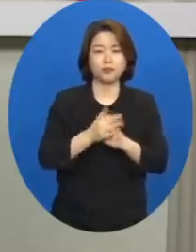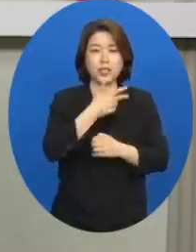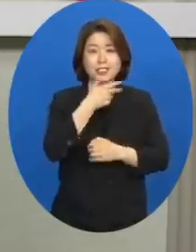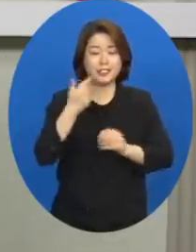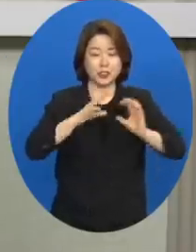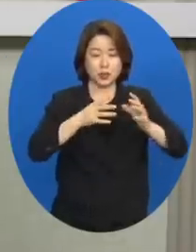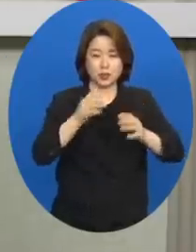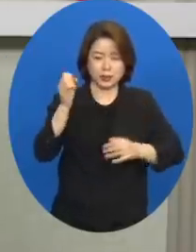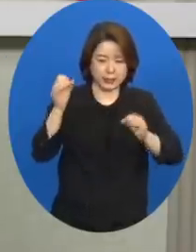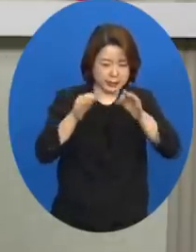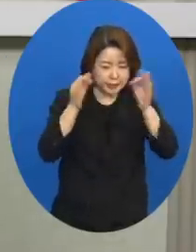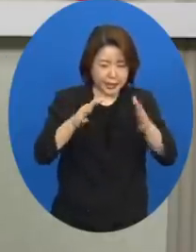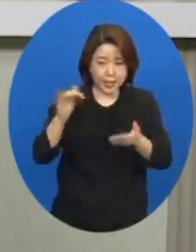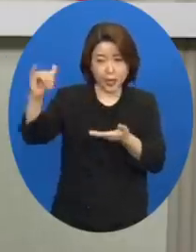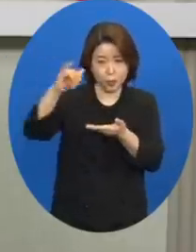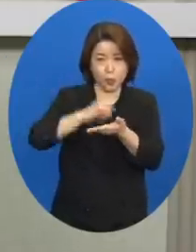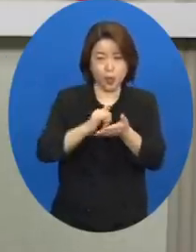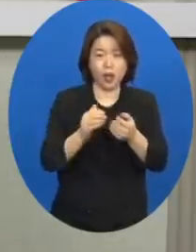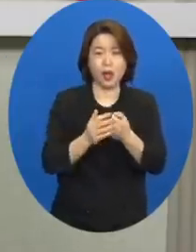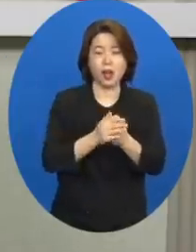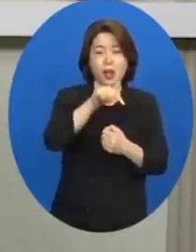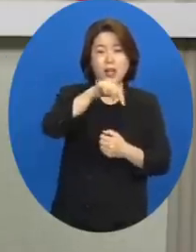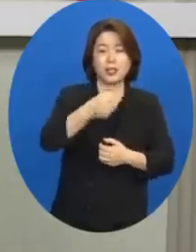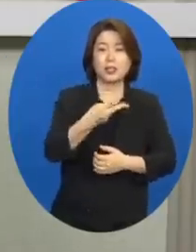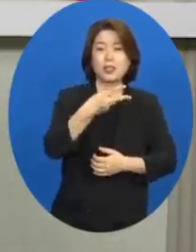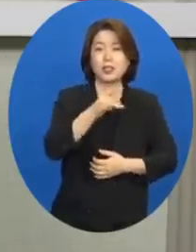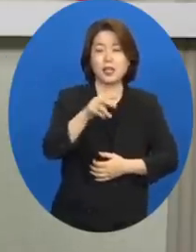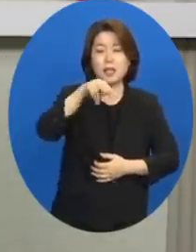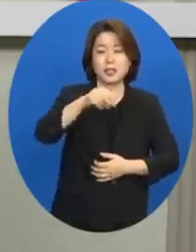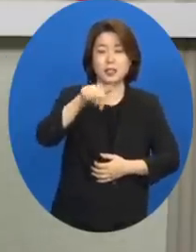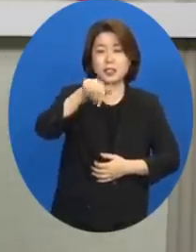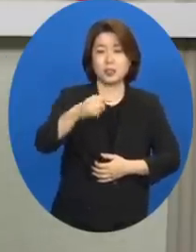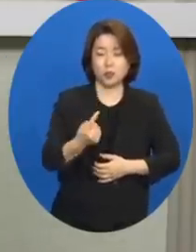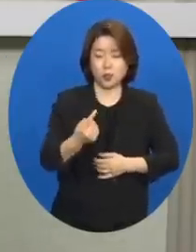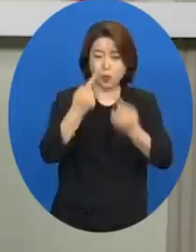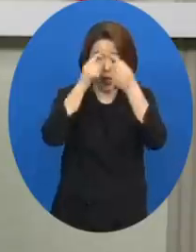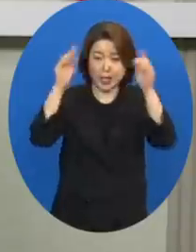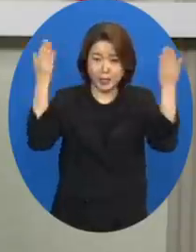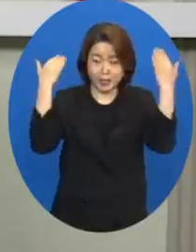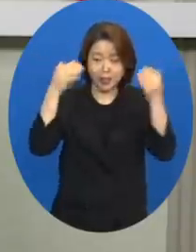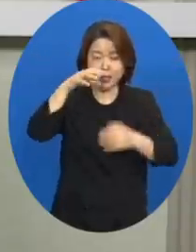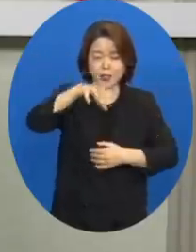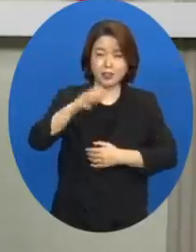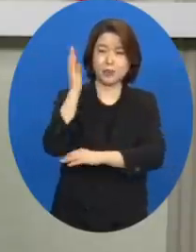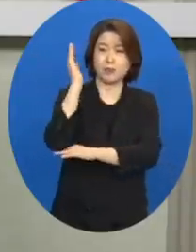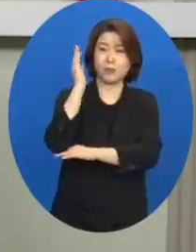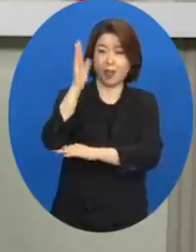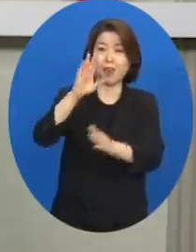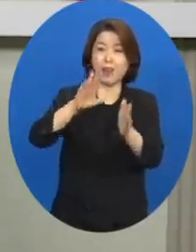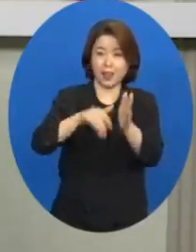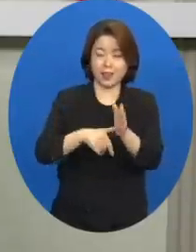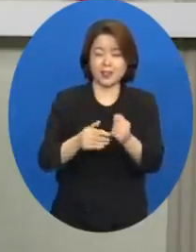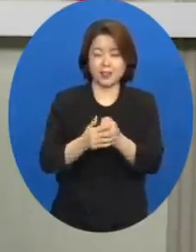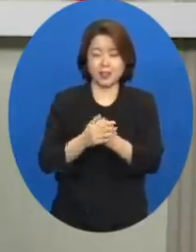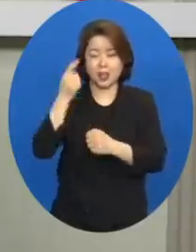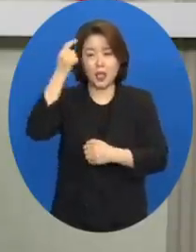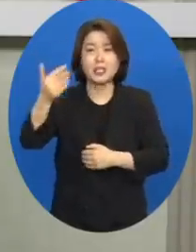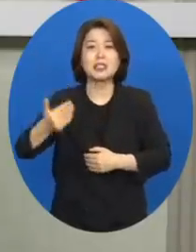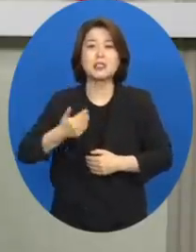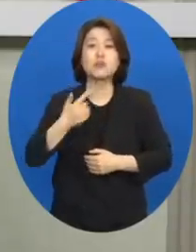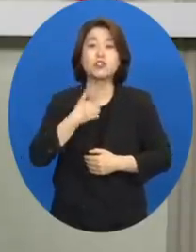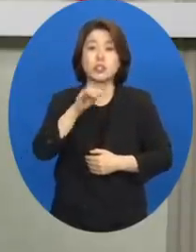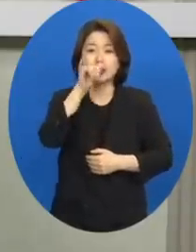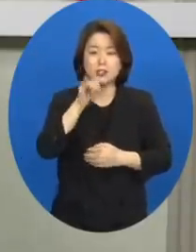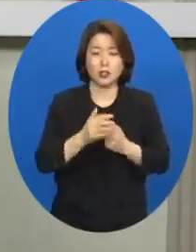돌아와서 글래스고 대학에서 강연을 했을 때 이런 질문을 받았습니다